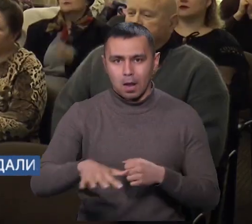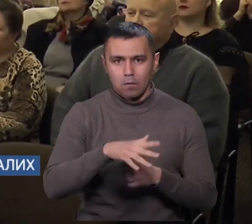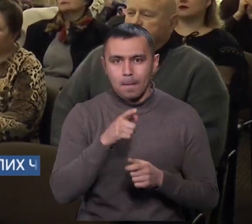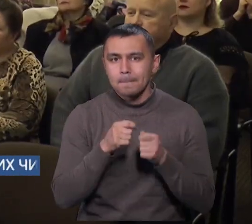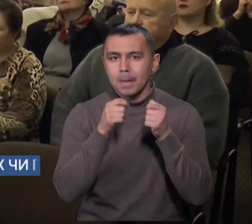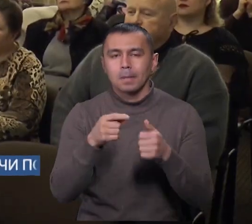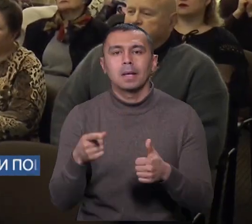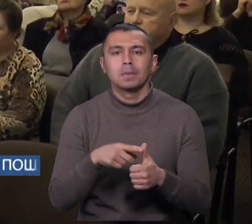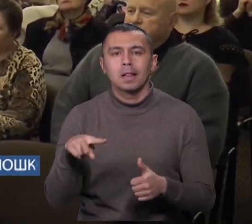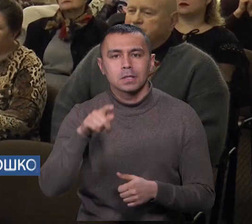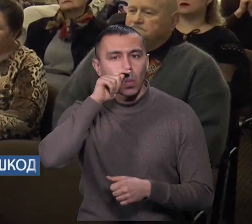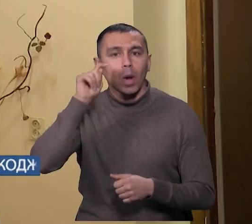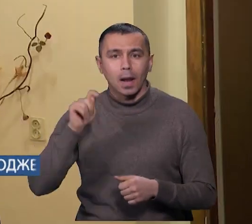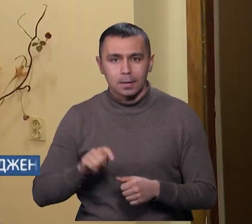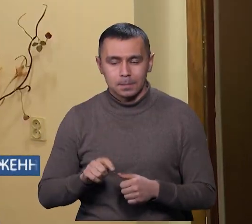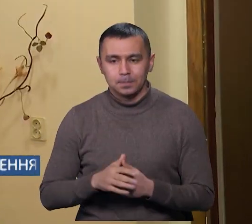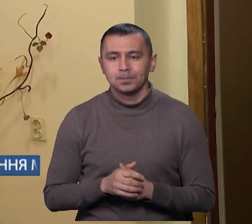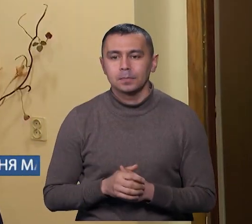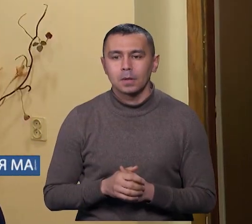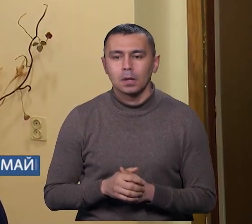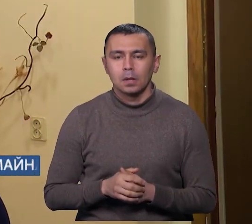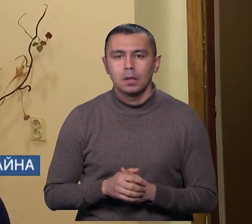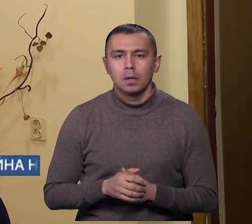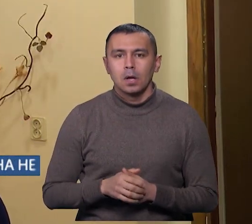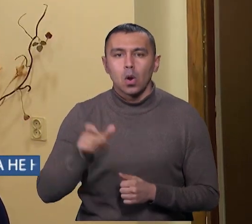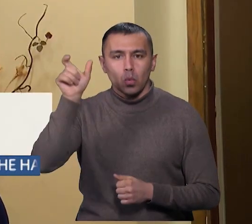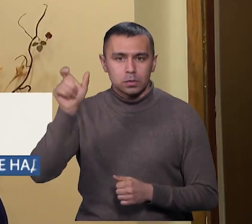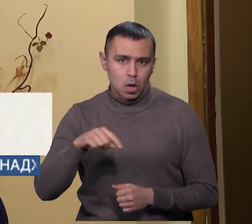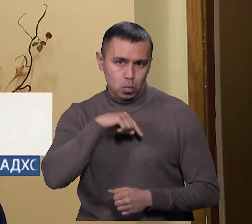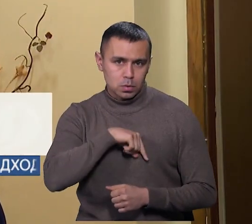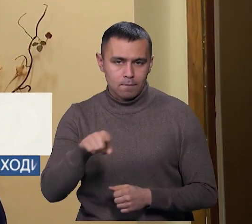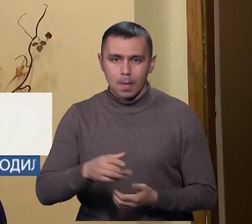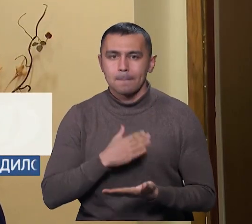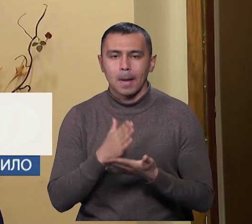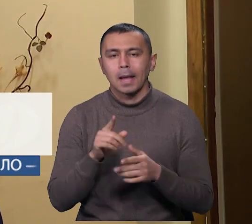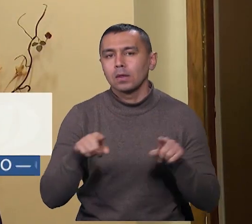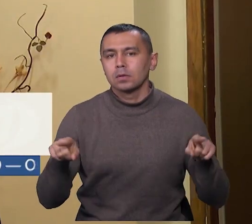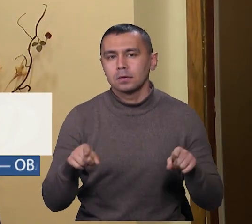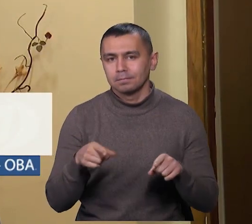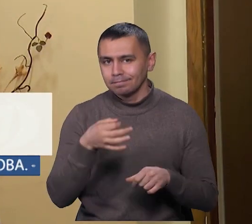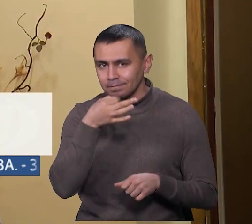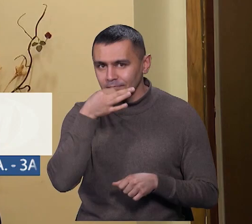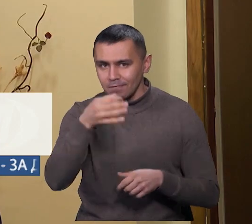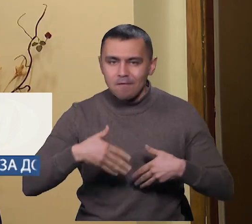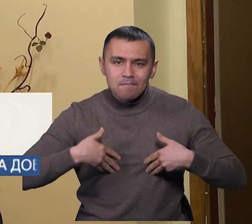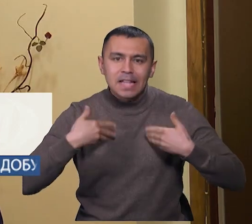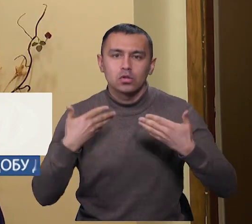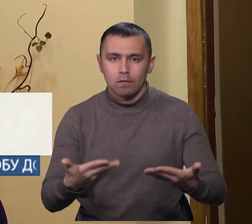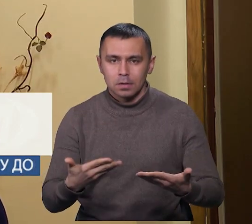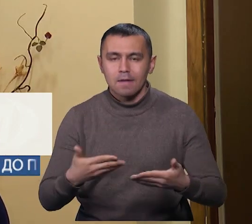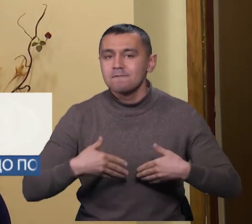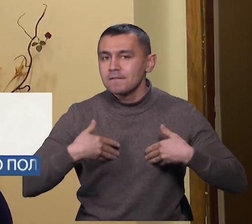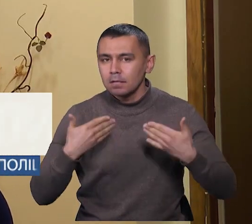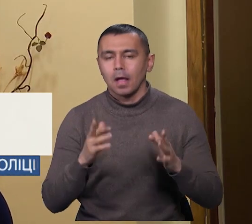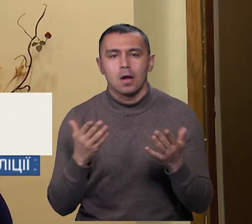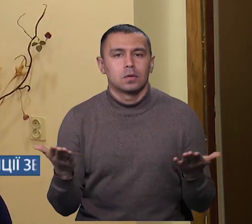премії імені Лесі Українки. Людська душа, вона має іноді висловитися, і